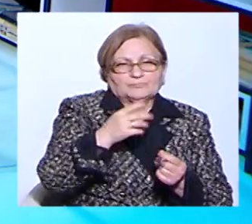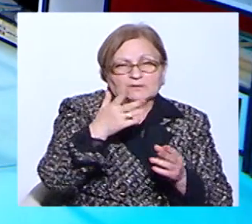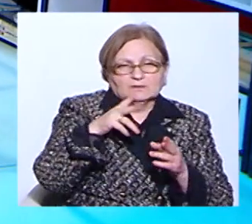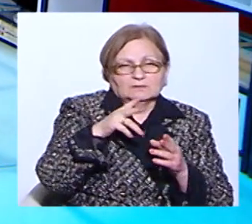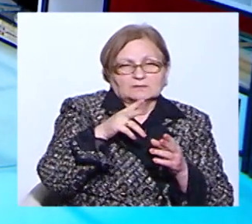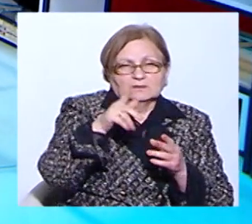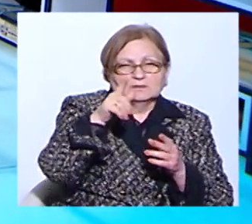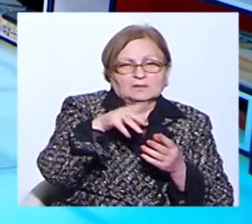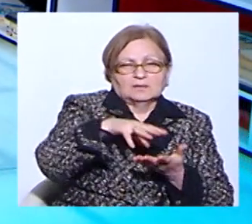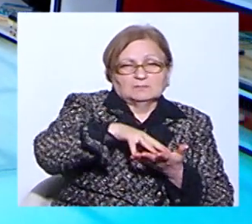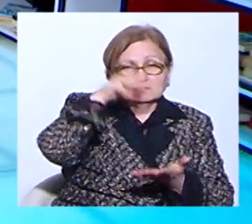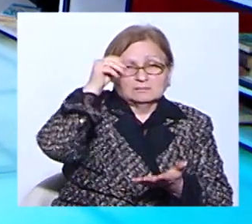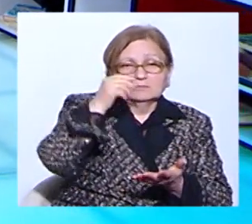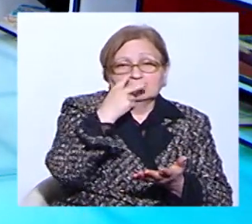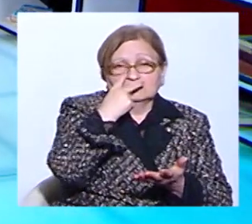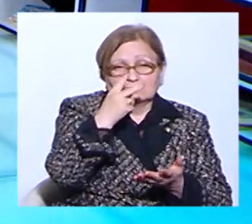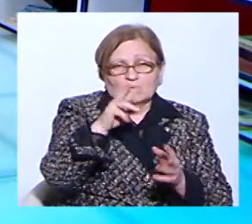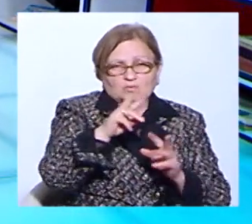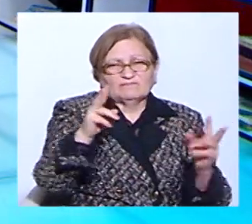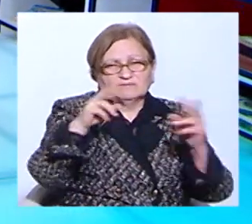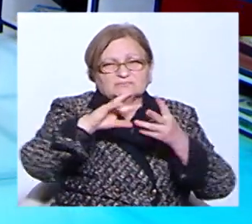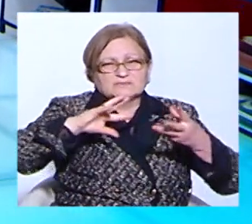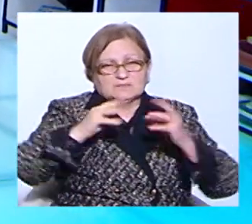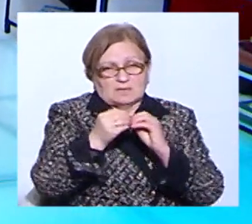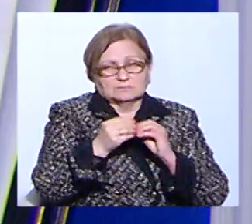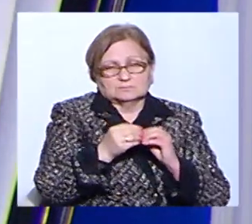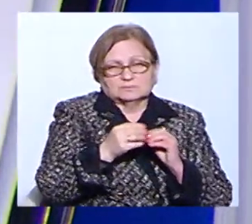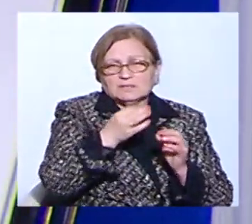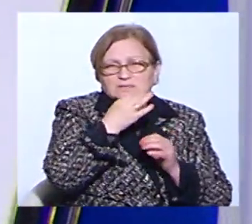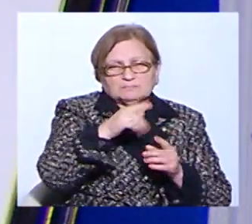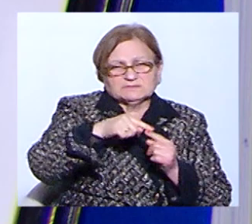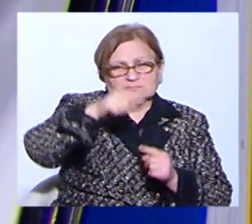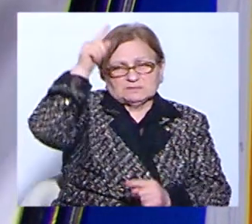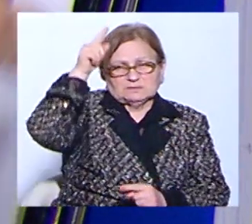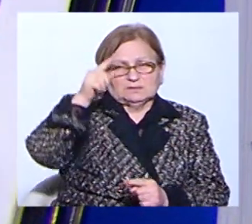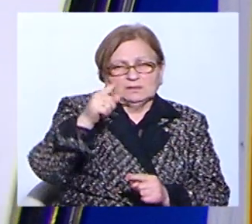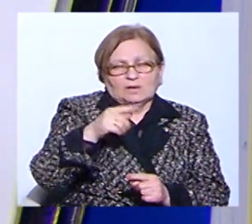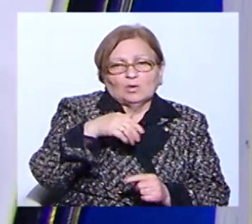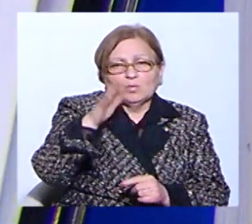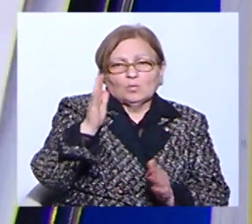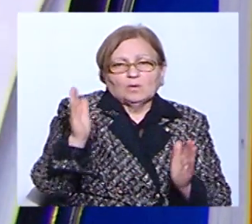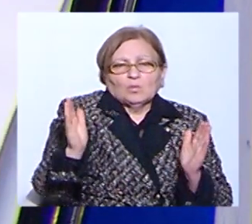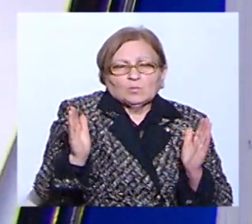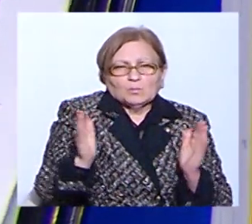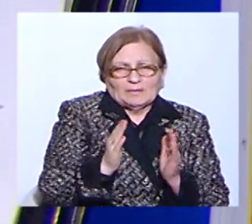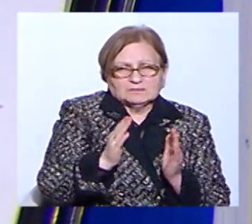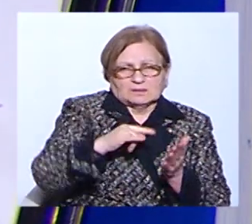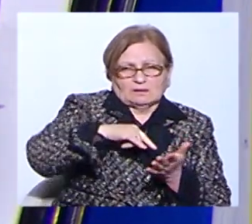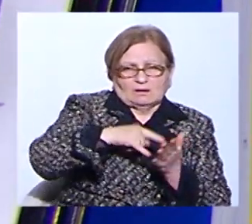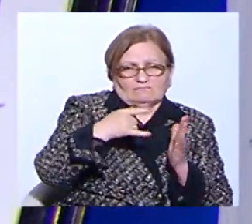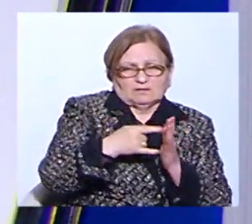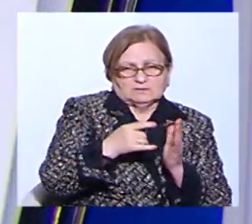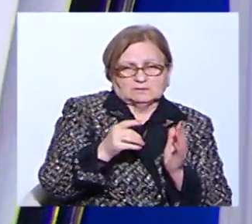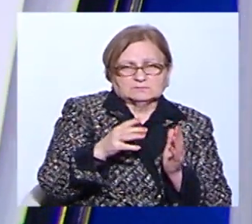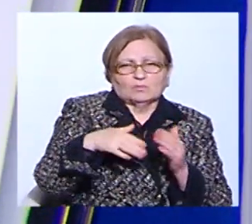როგორც კონუსის ასევე პირამიდის, დავინახავთ რომ აი ნებისმიერ სიმაღლეზე რო ავიღოთ, ჩვენ მივიღებთ უფრო პატარა კვადრატს და უფრო პატარა